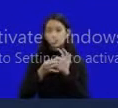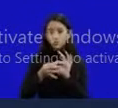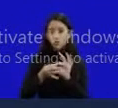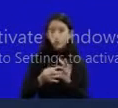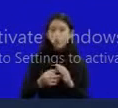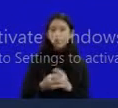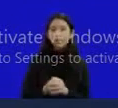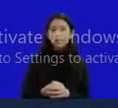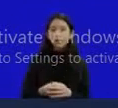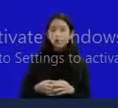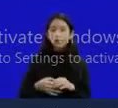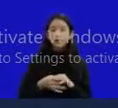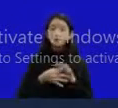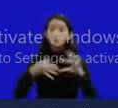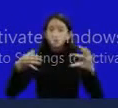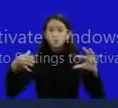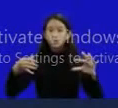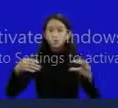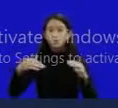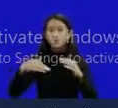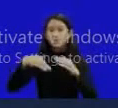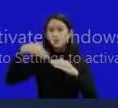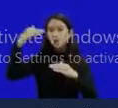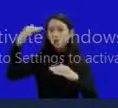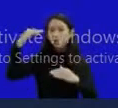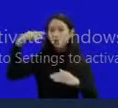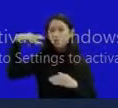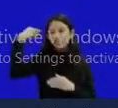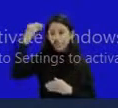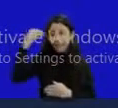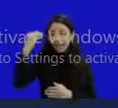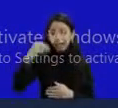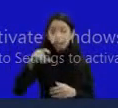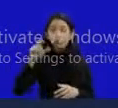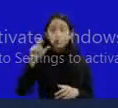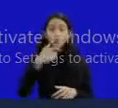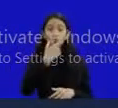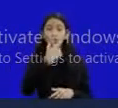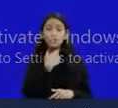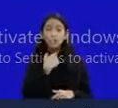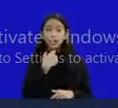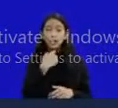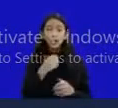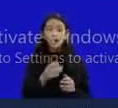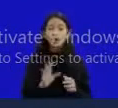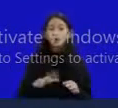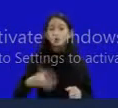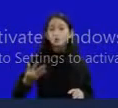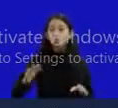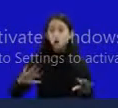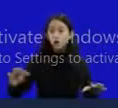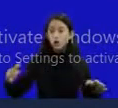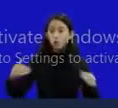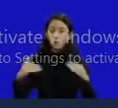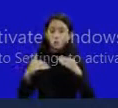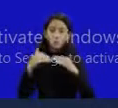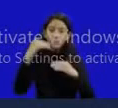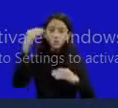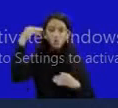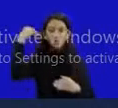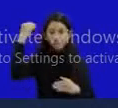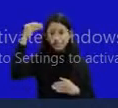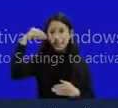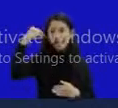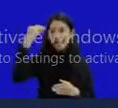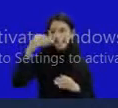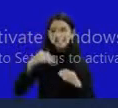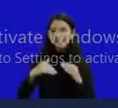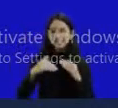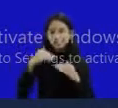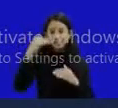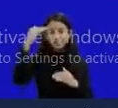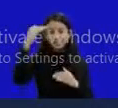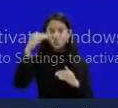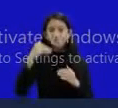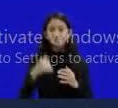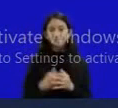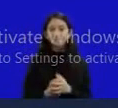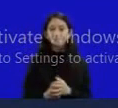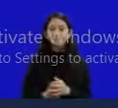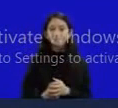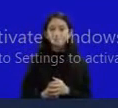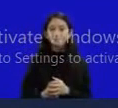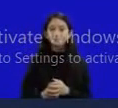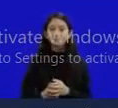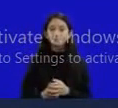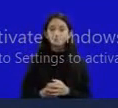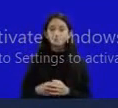dalam rumah tangga baik orang tua maupun anak-anak meningkat secara drastis dan ini akan punyamu dampak permanen juga kepada